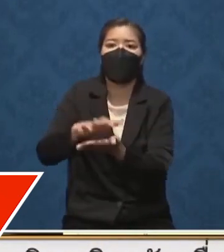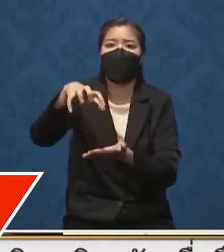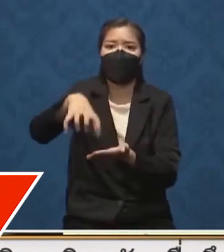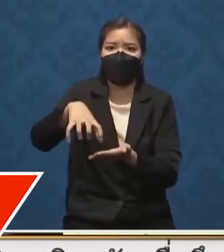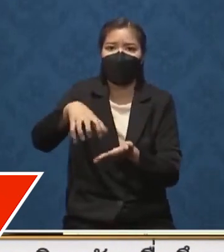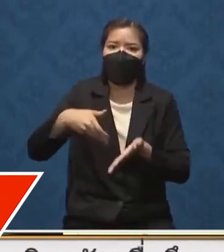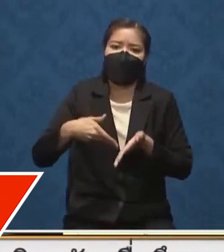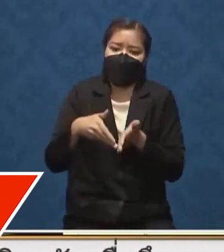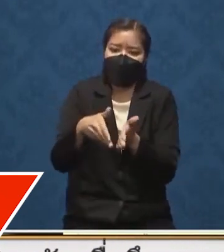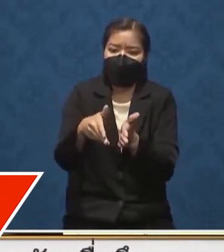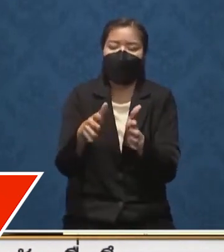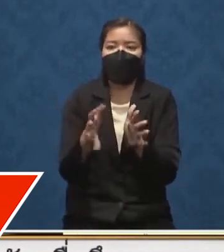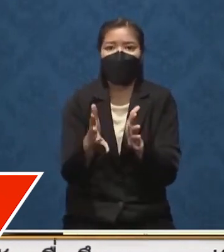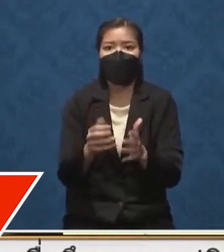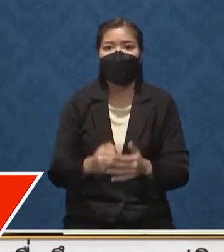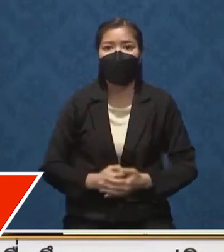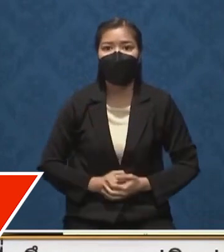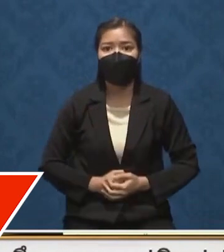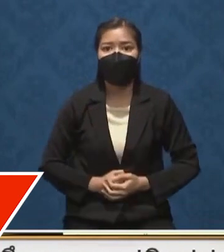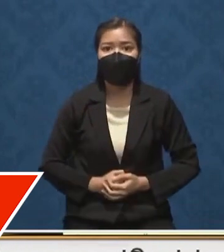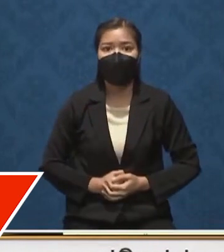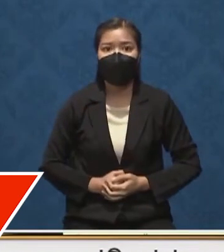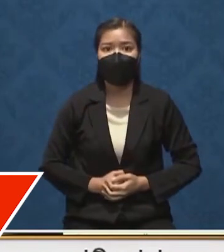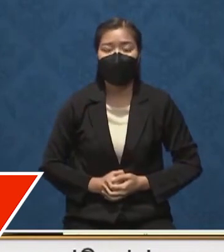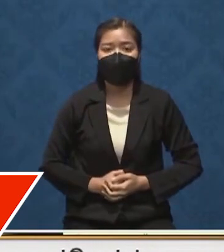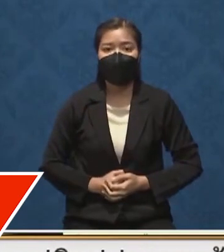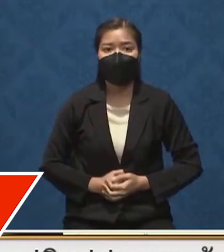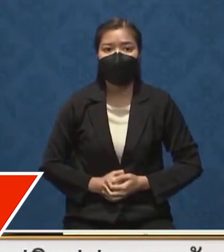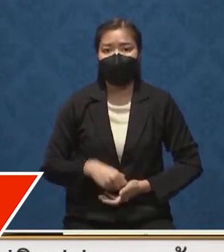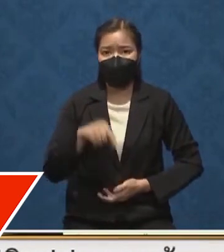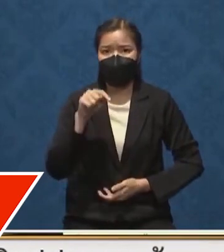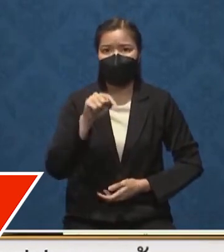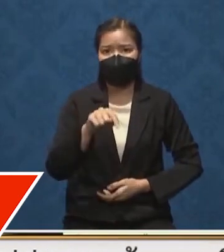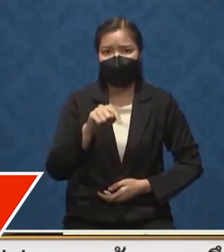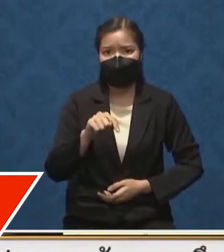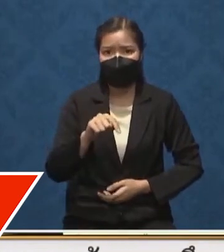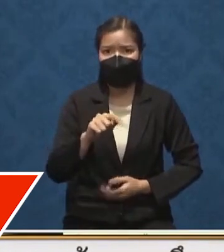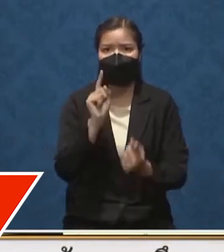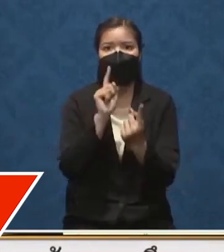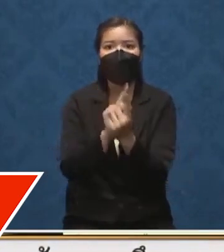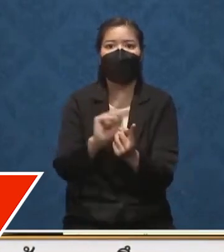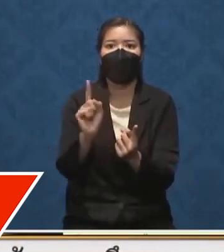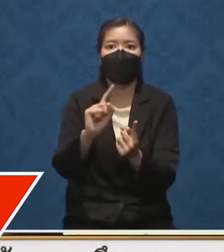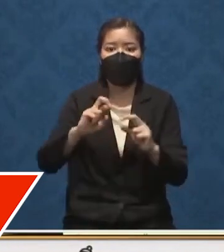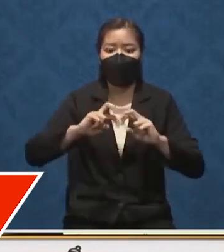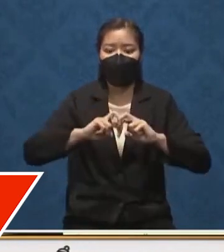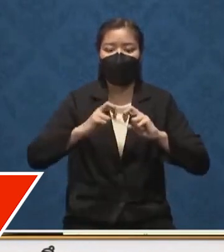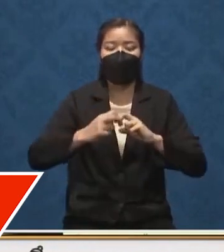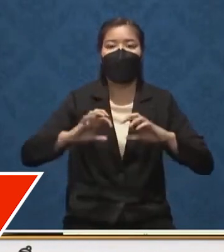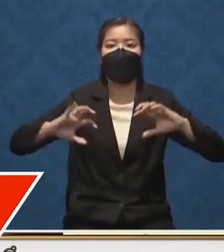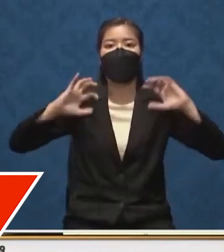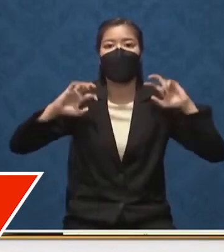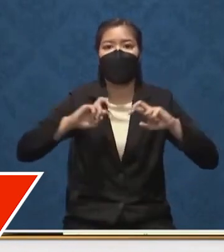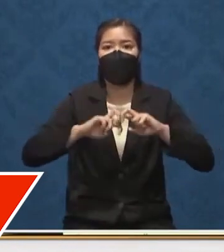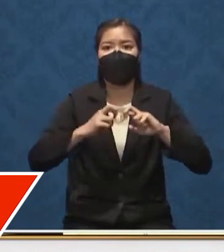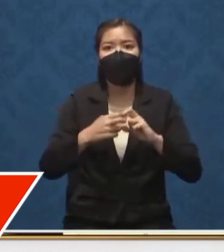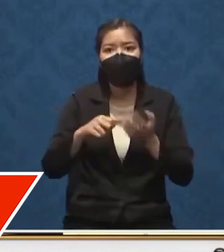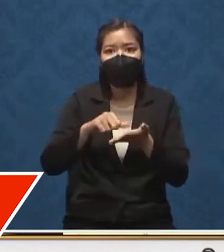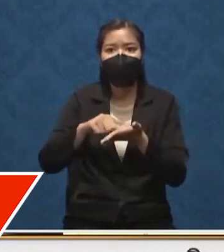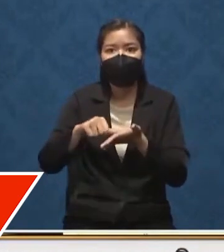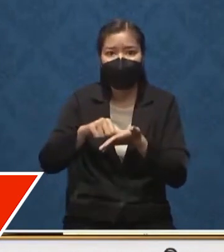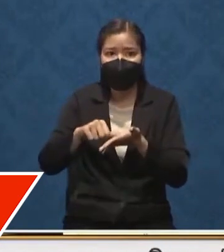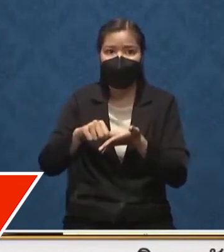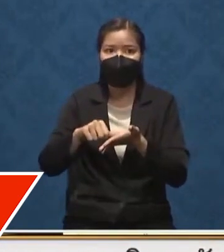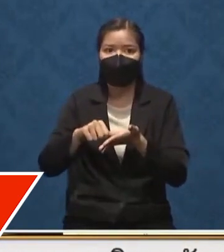สิ่งที่มันปรากฏว่าการแก้ปัญหาของรัฐนะ